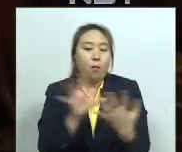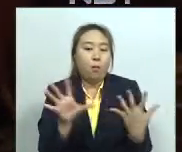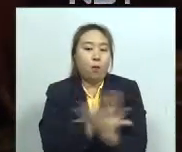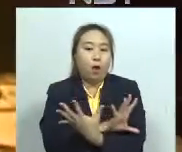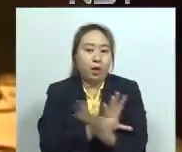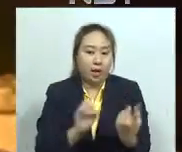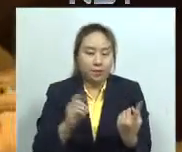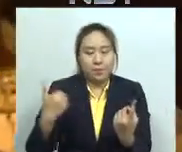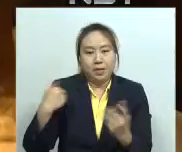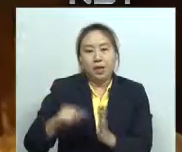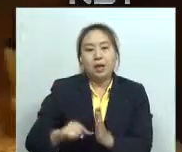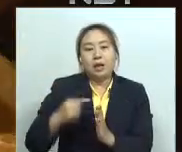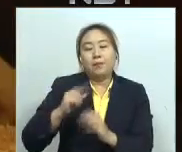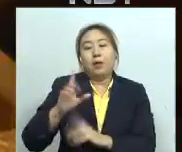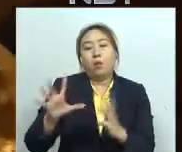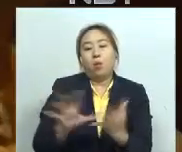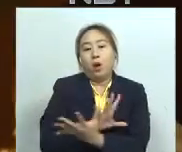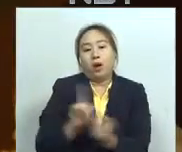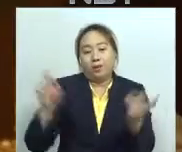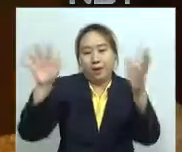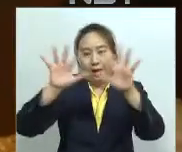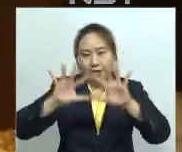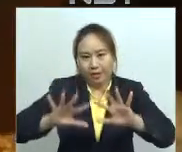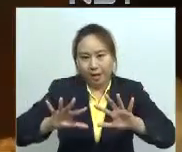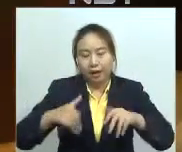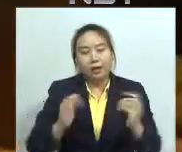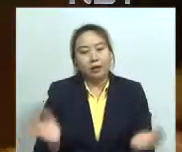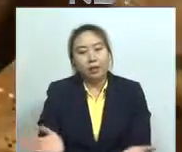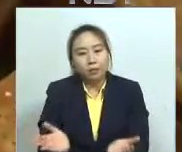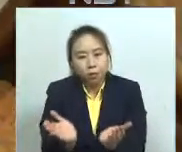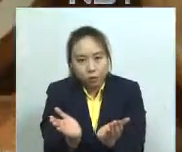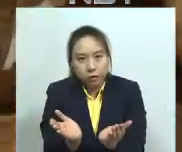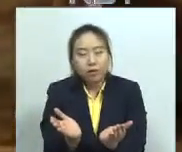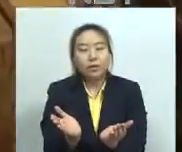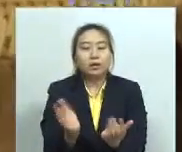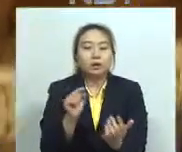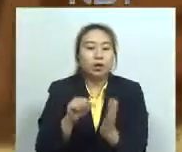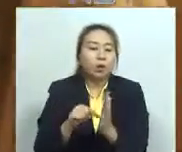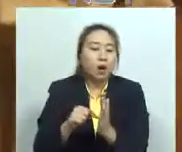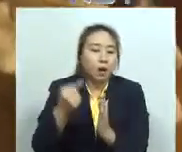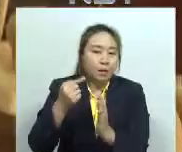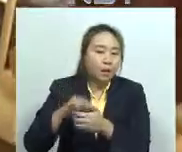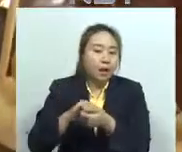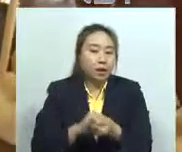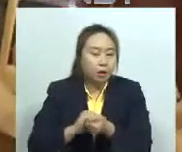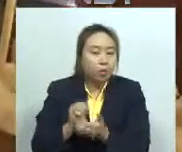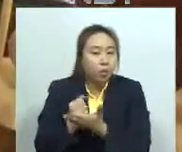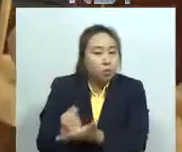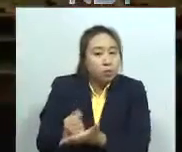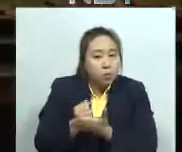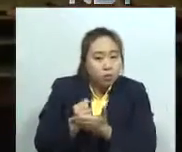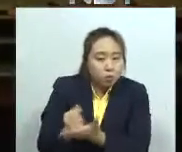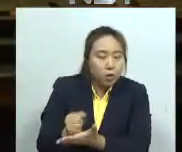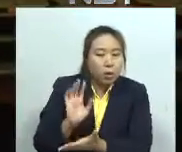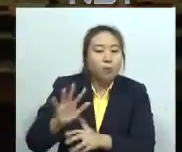ะมีการริเริ่มปีแห่งวัฒนธรรมของอาเซียนการสนับสนุนส่งเสริมข้อริเริ่มความเกื้อกูลระหว่างวิสัยทัศน์ประชาคมอ